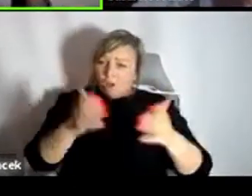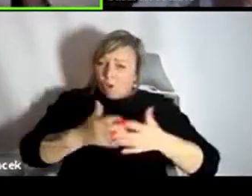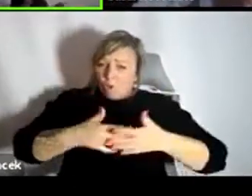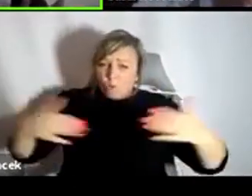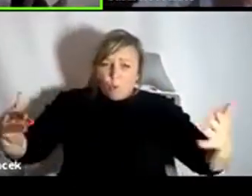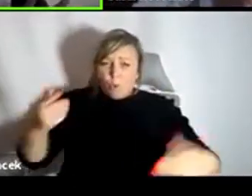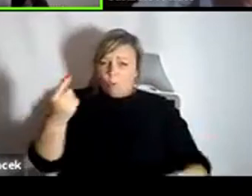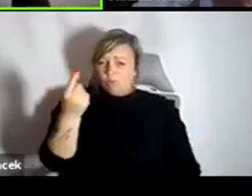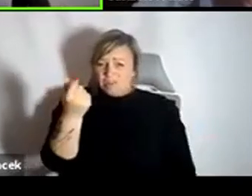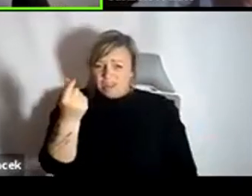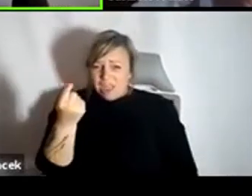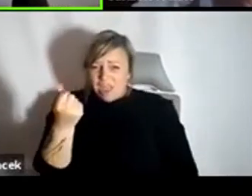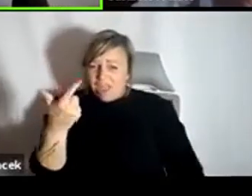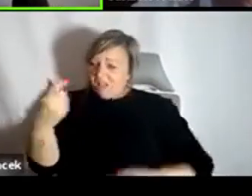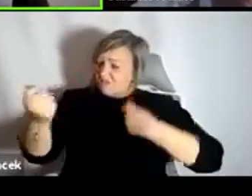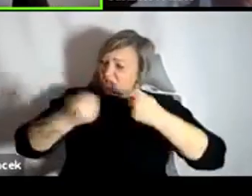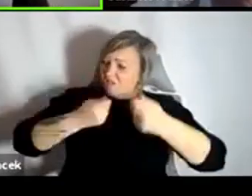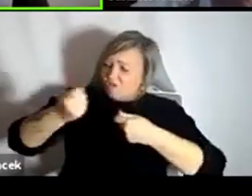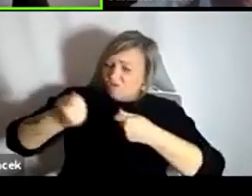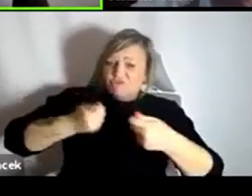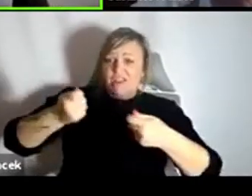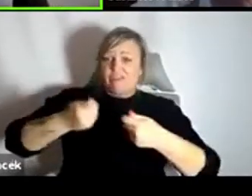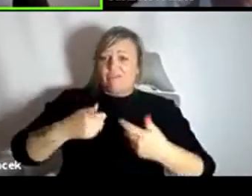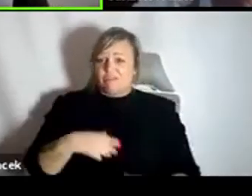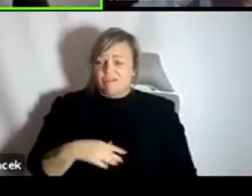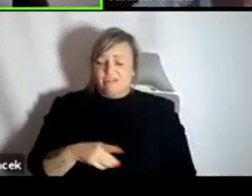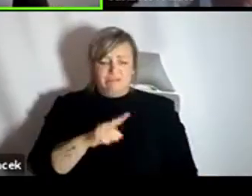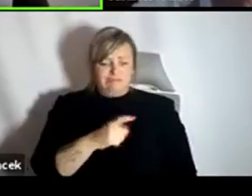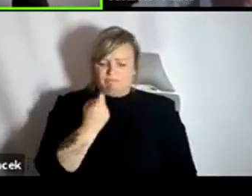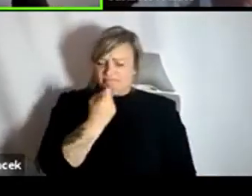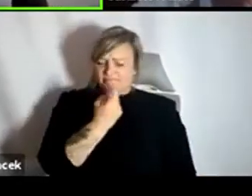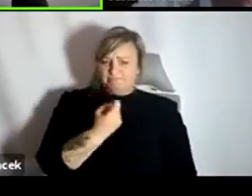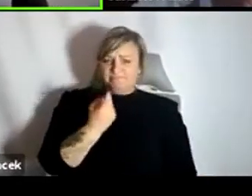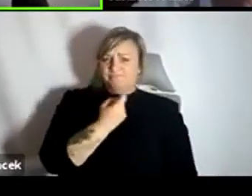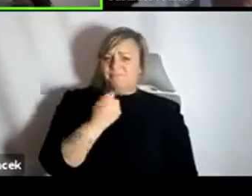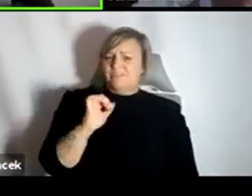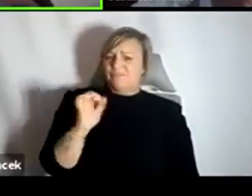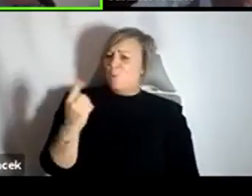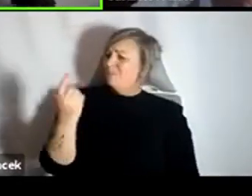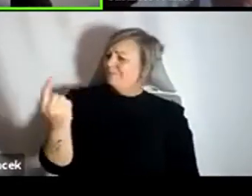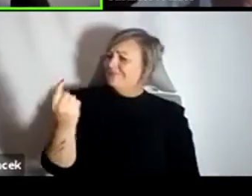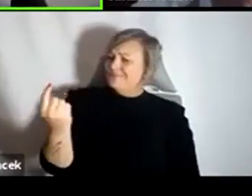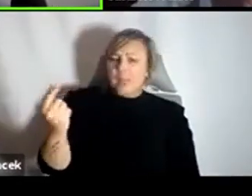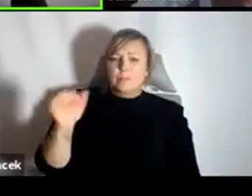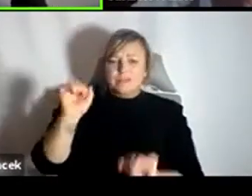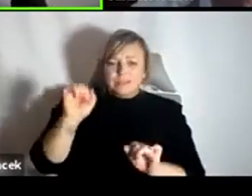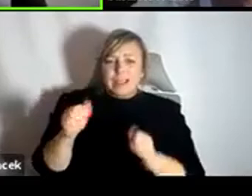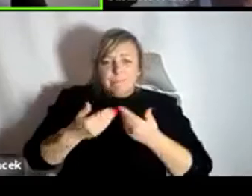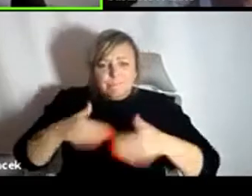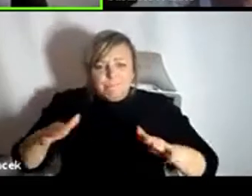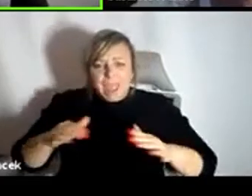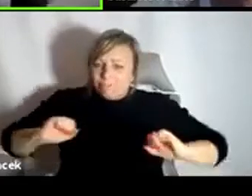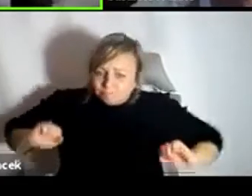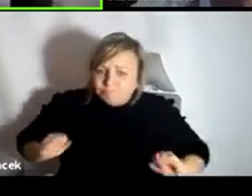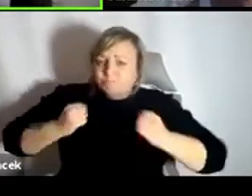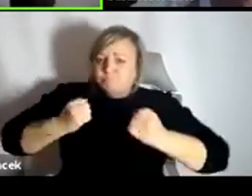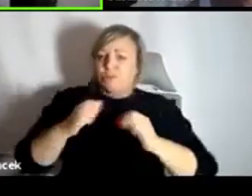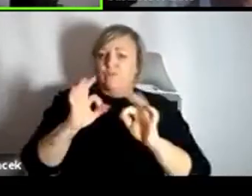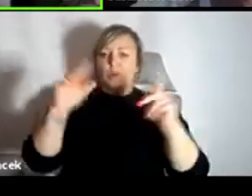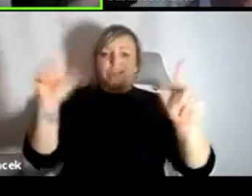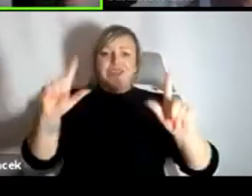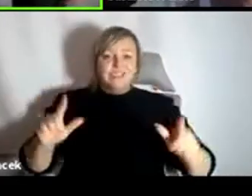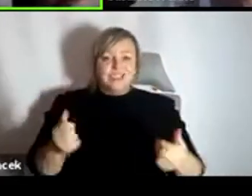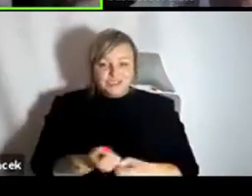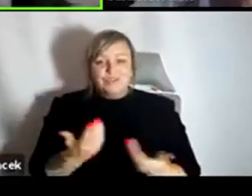riesenreiches Business, und fragen sich dann, wieso kann der nicht aus sich selbst heraus viel mehr für gesellschaftlichen Mehrwert tun? Wieso brauchen